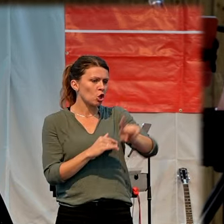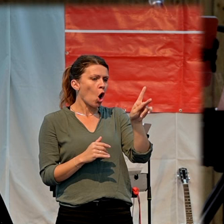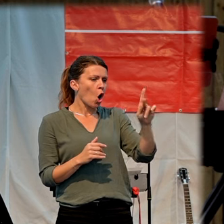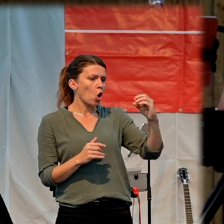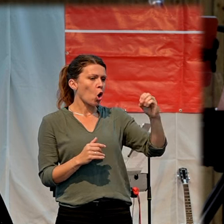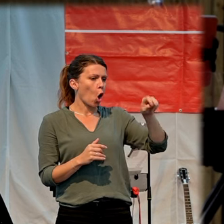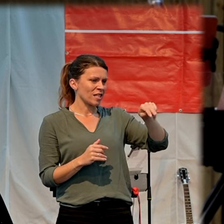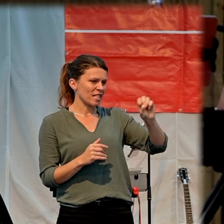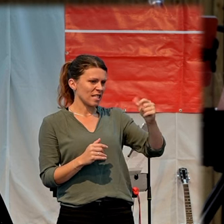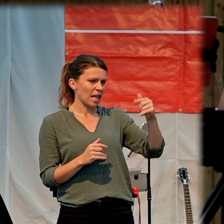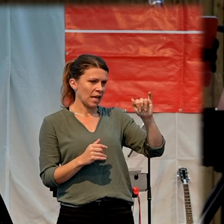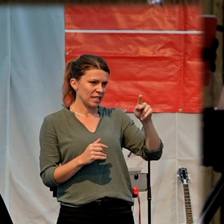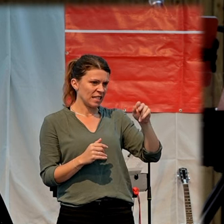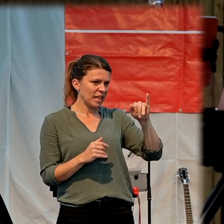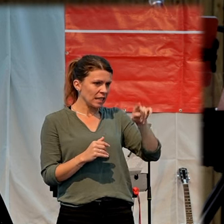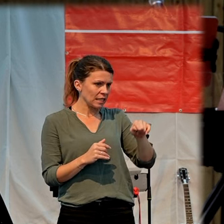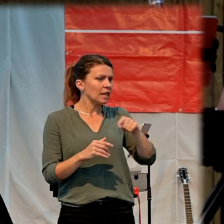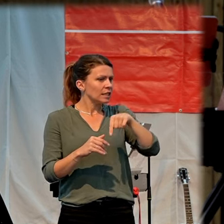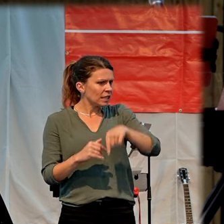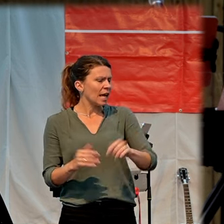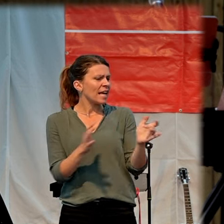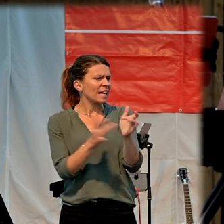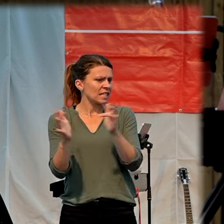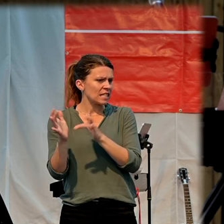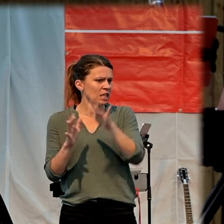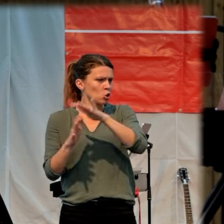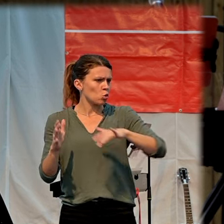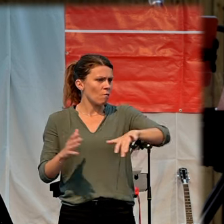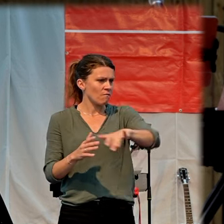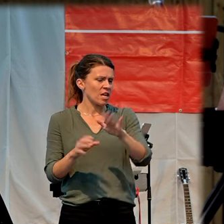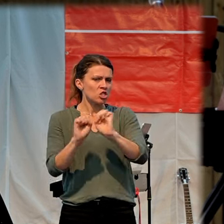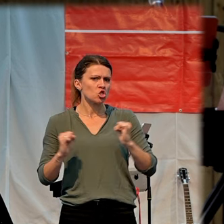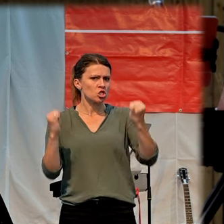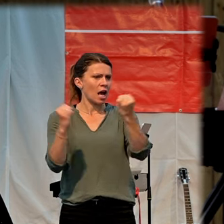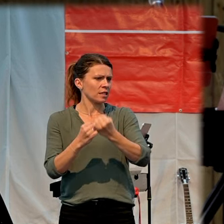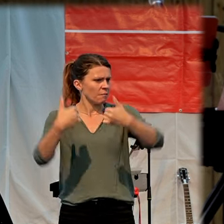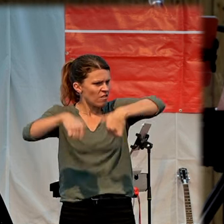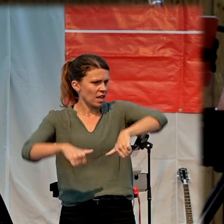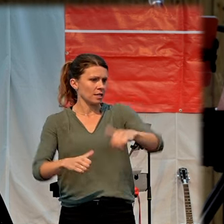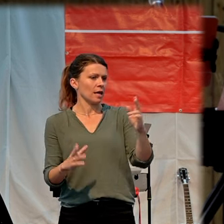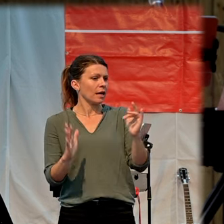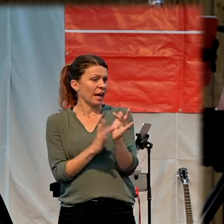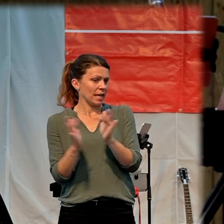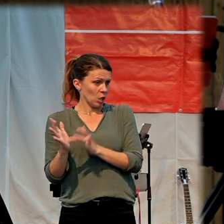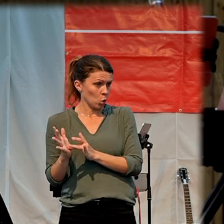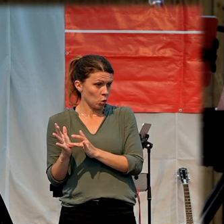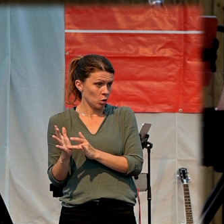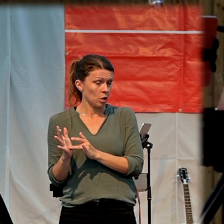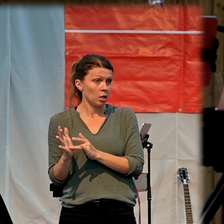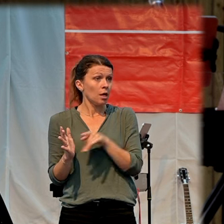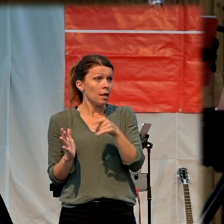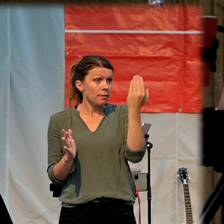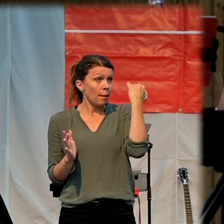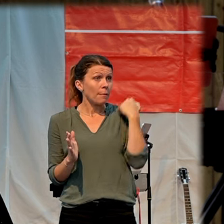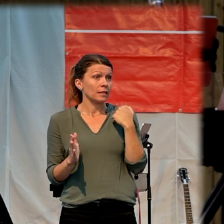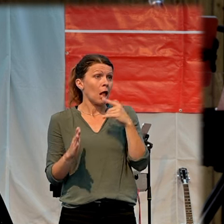nach Christus, als das Christentum Staatsreligion war. Das war wirklich